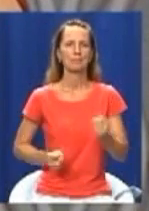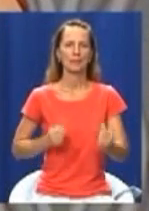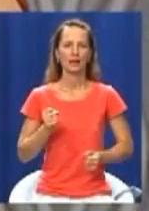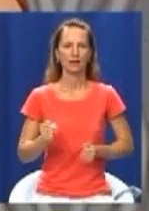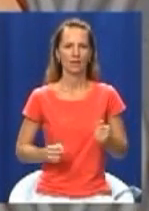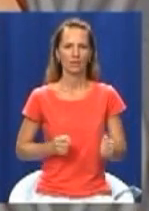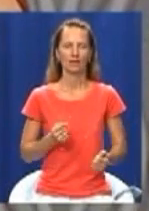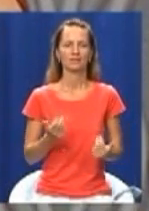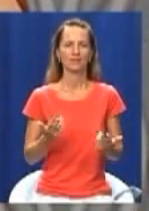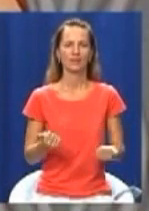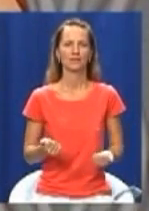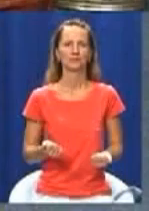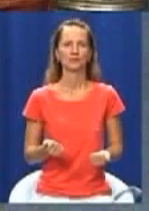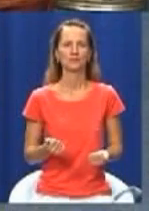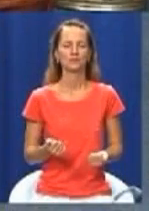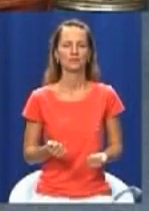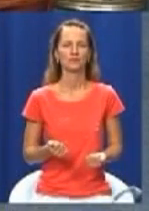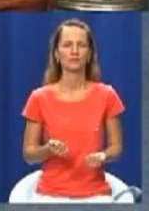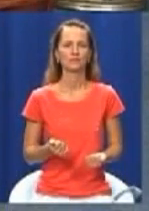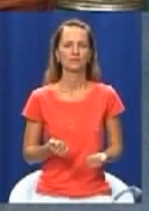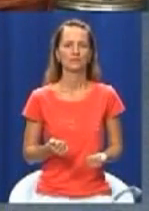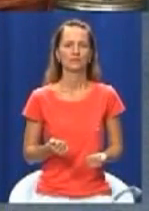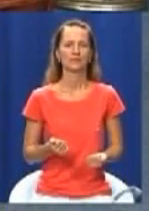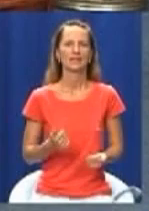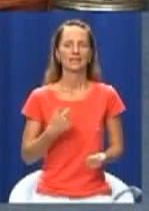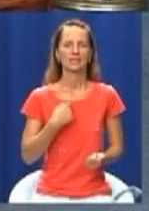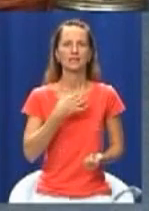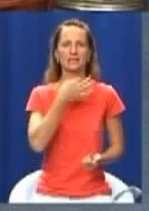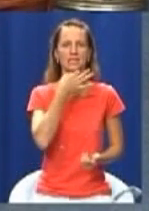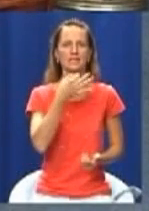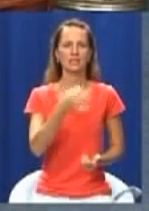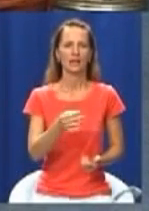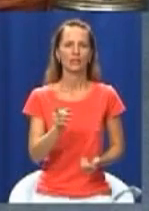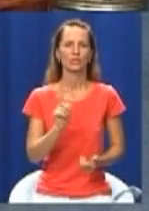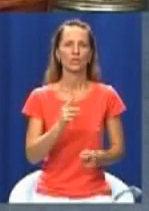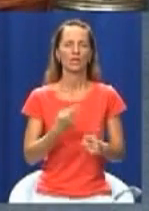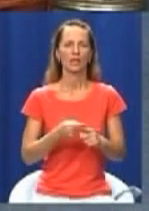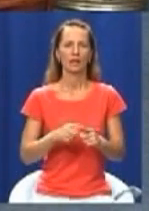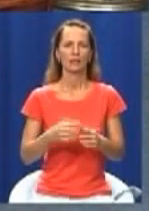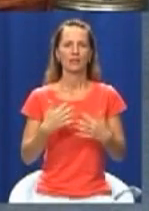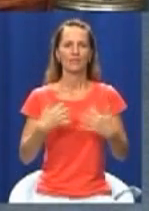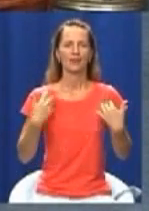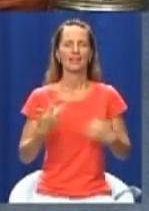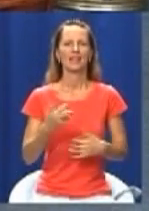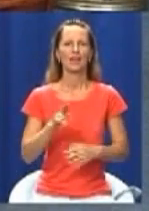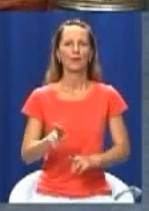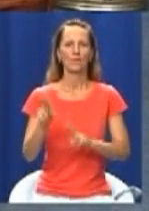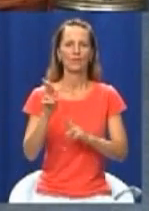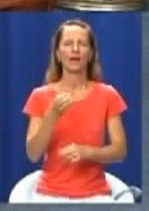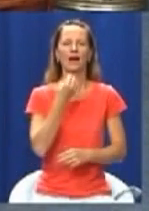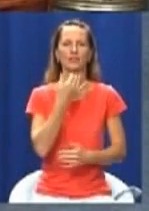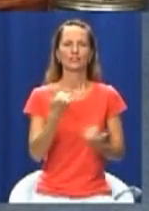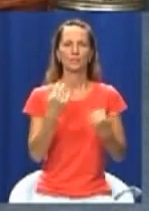скоріше за все, так? Ну, я ж казав, що це На тварину для полювання. Так, так, добре, давайте